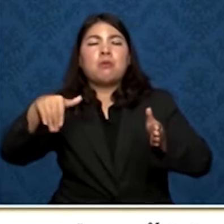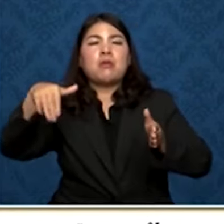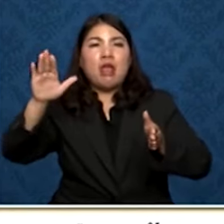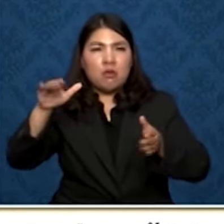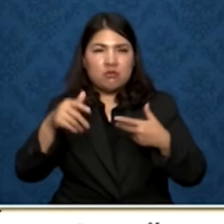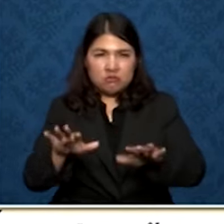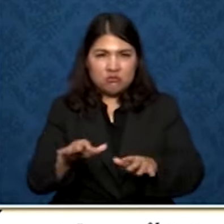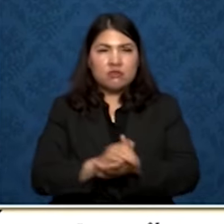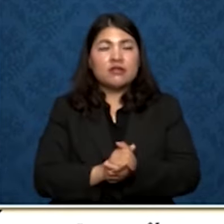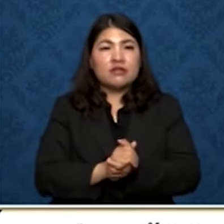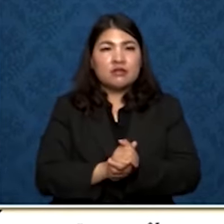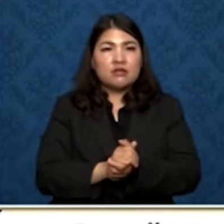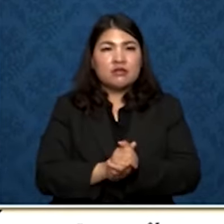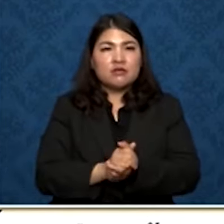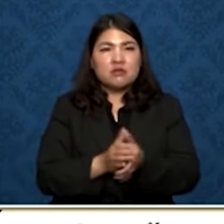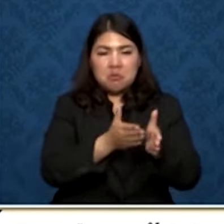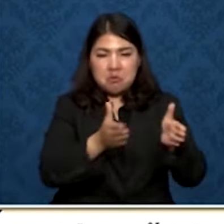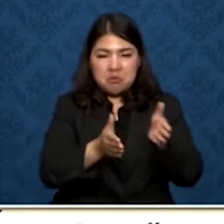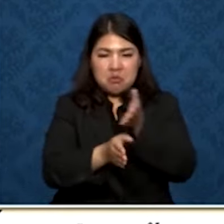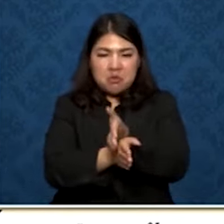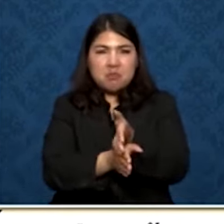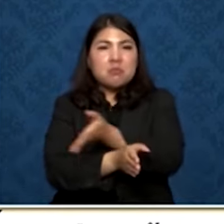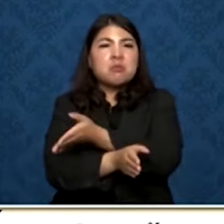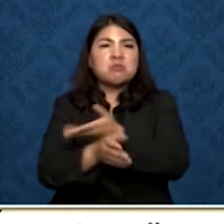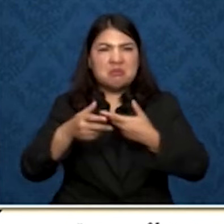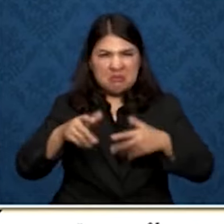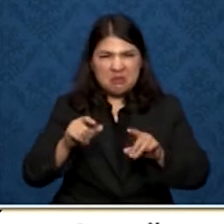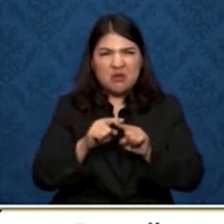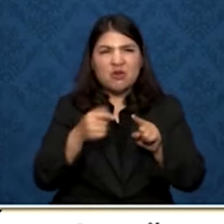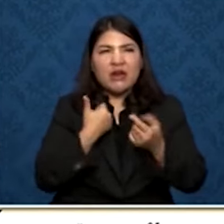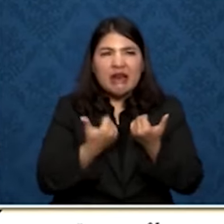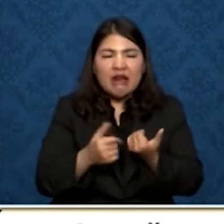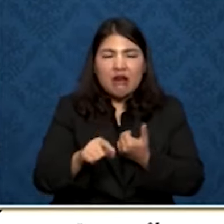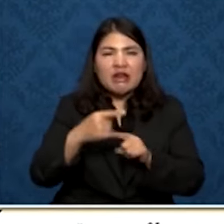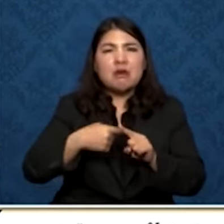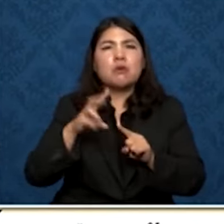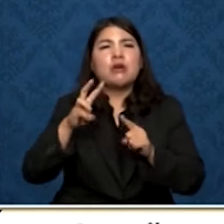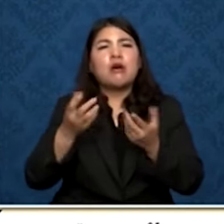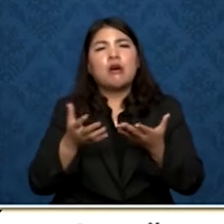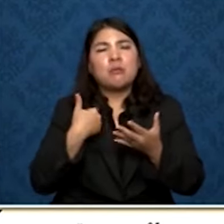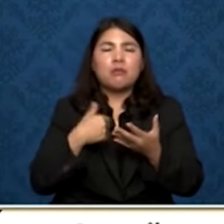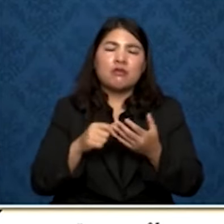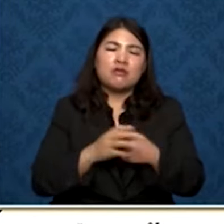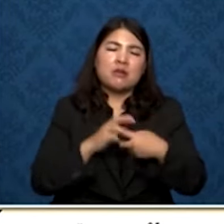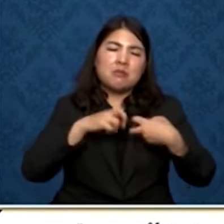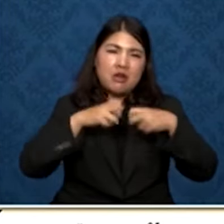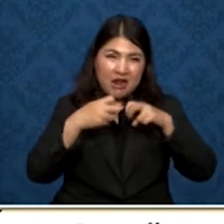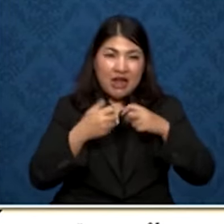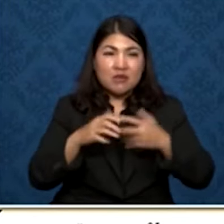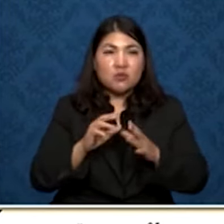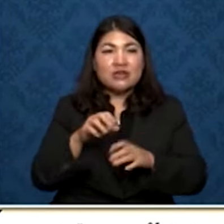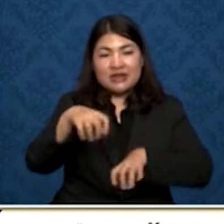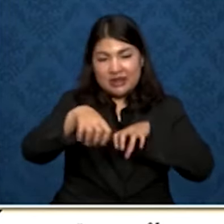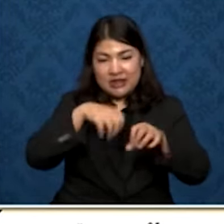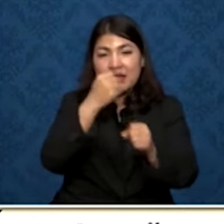จะทำร babเป็เลือกเปนล่าวครับแล้เรามาดูกัครับ่าดททำ Jahren เป็นยไหัจาก